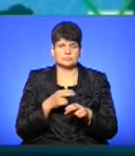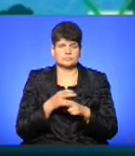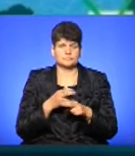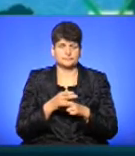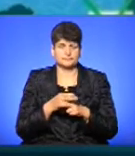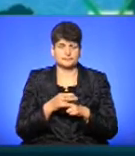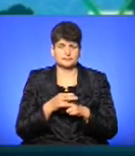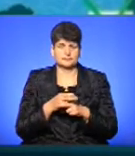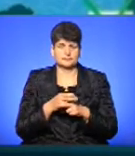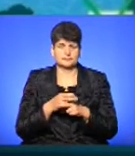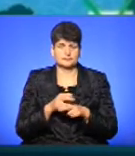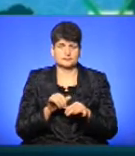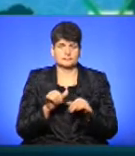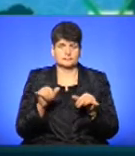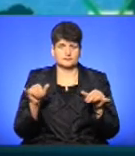епідемією саме?